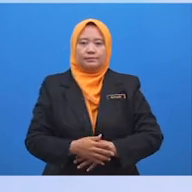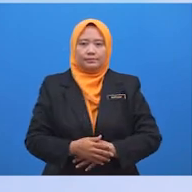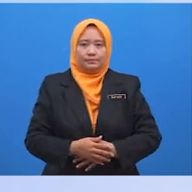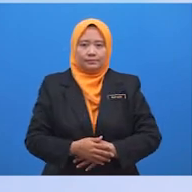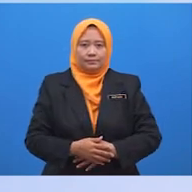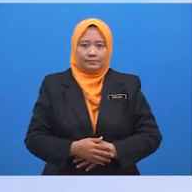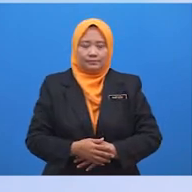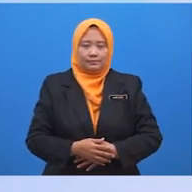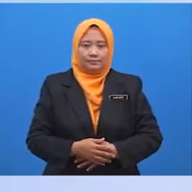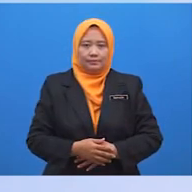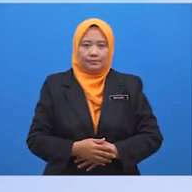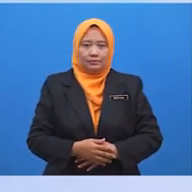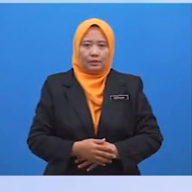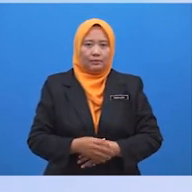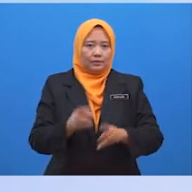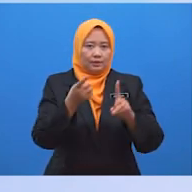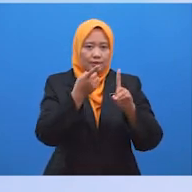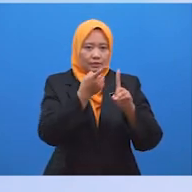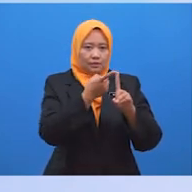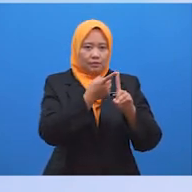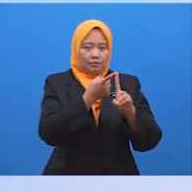semua. Yang pertama,